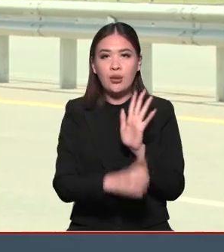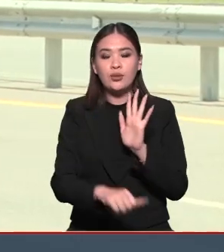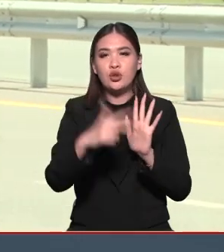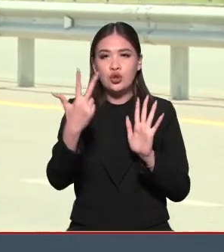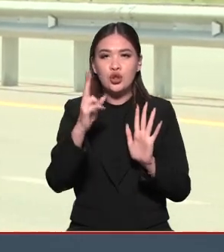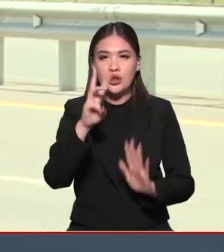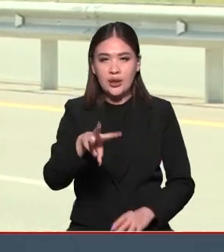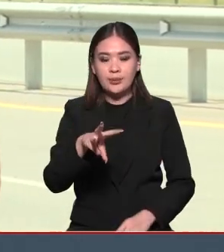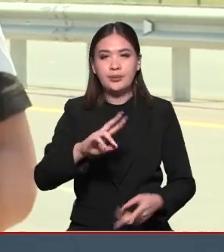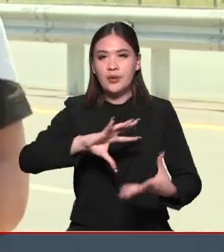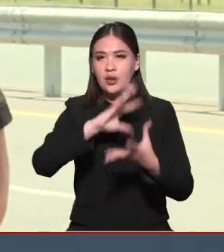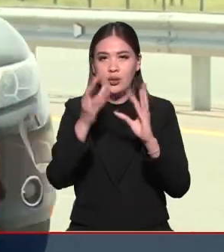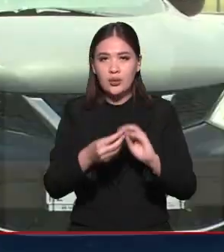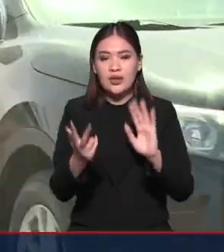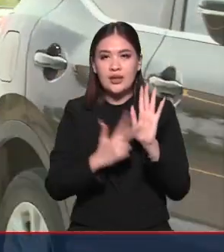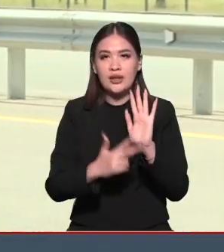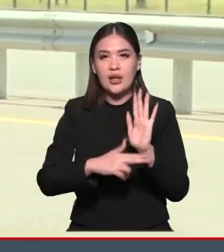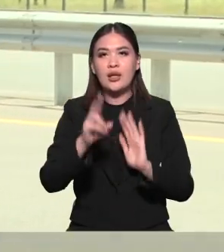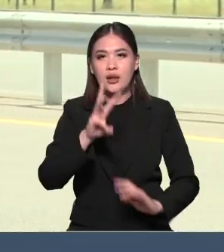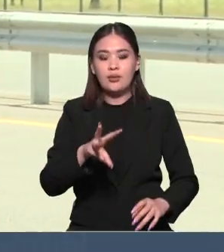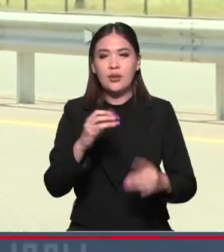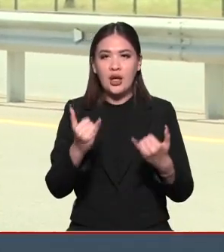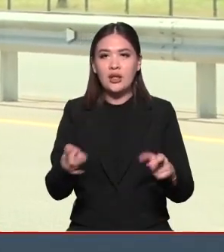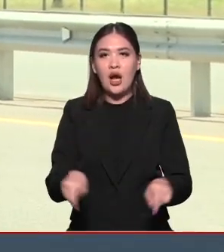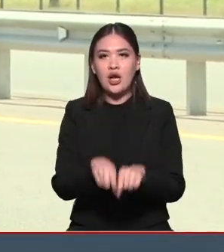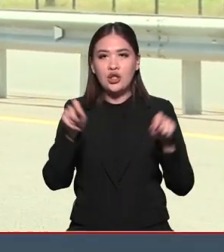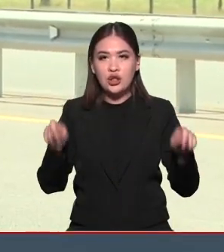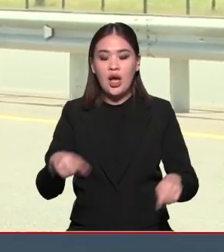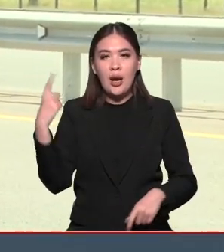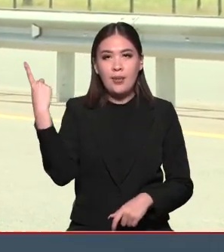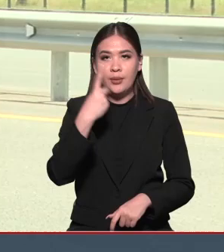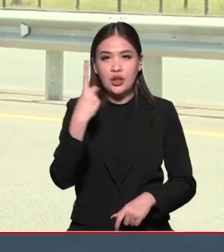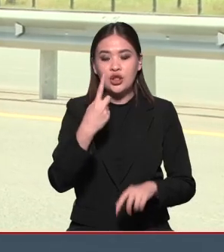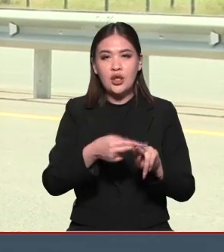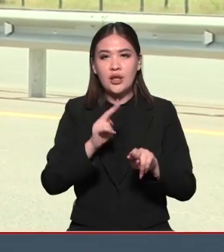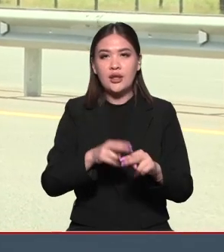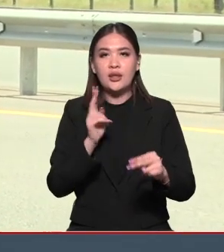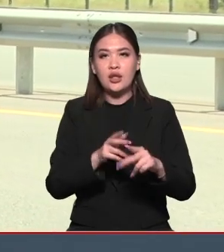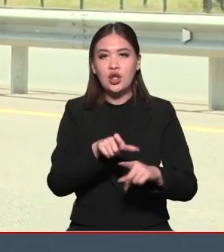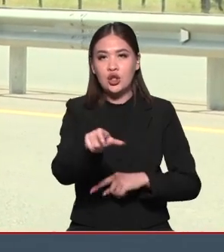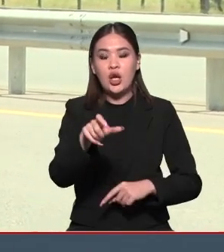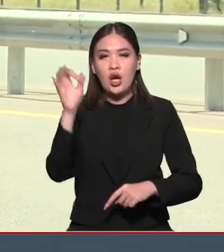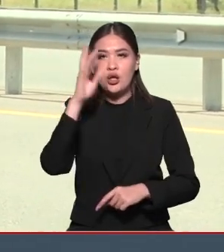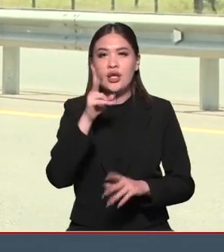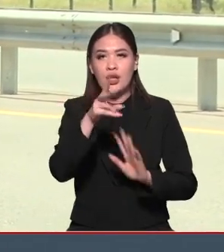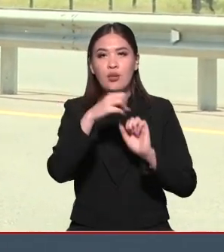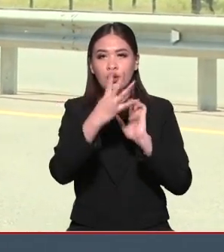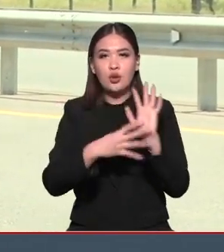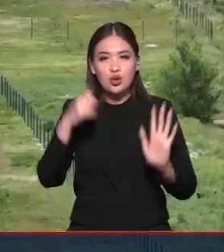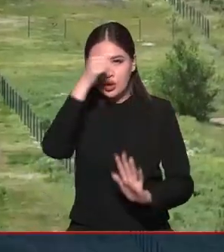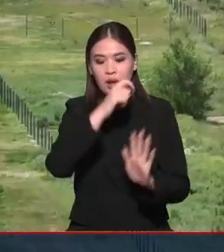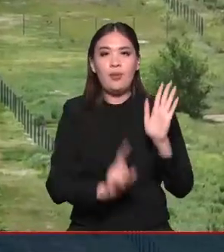шақырым. Оның 80 шақырымы ресми түрде ашылды. Бірінші санатты тас жолдың құрылысы 2019 жылы